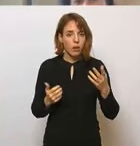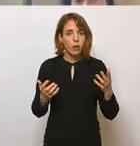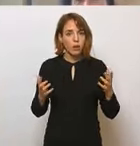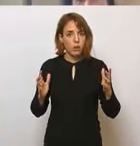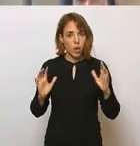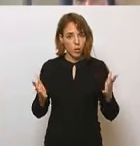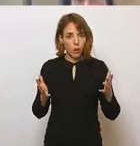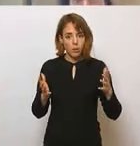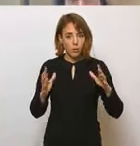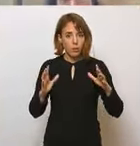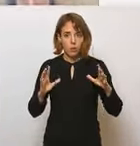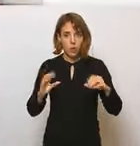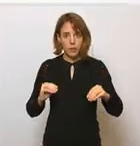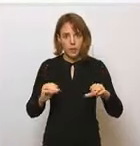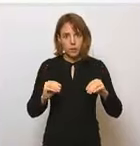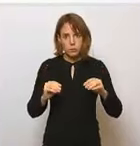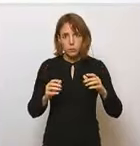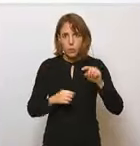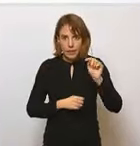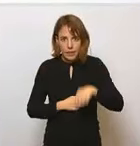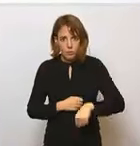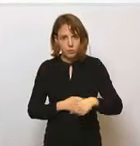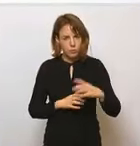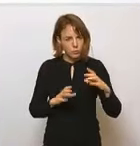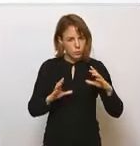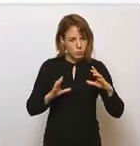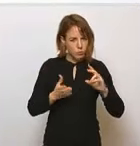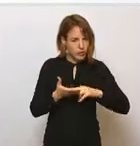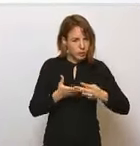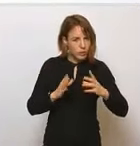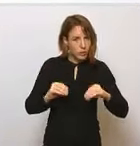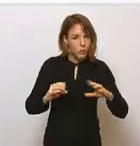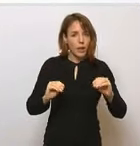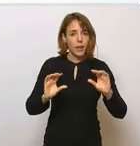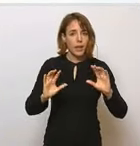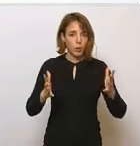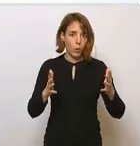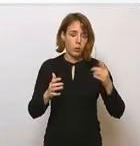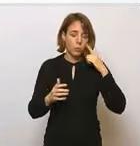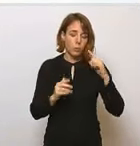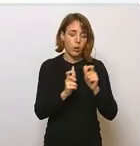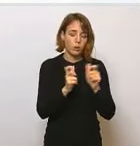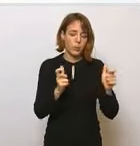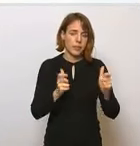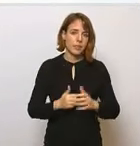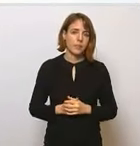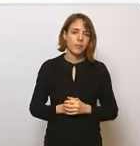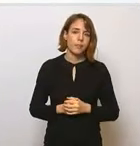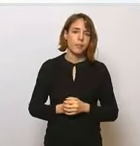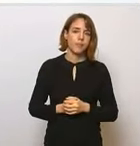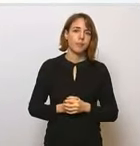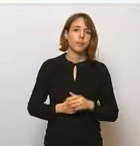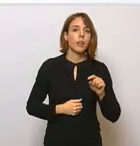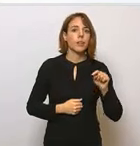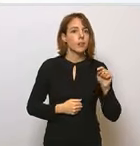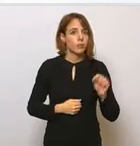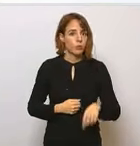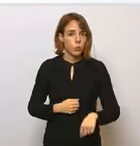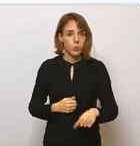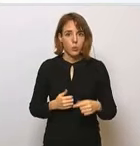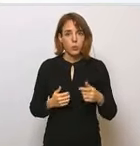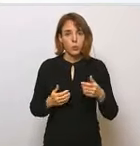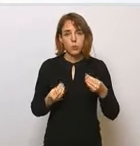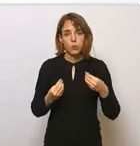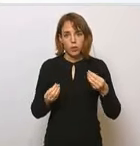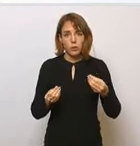voir quelles sont les obligations qui vont s'appliquer aux entreprises. Et bien sûr, il faudra des efforts pour faire